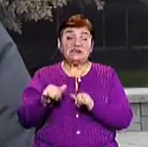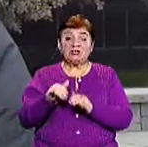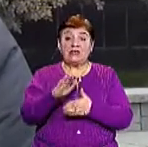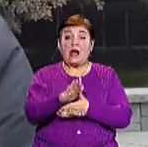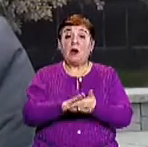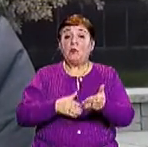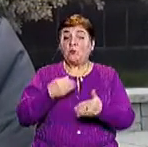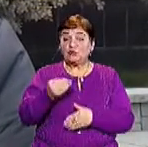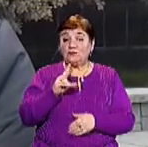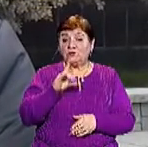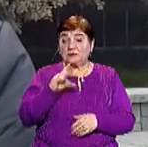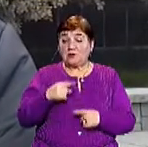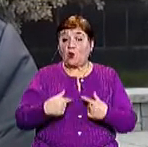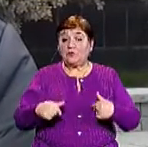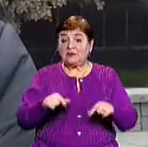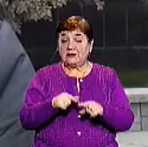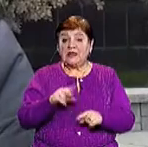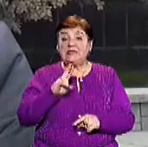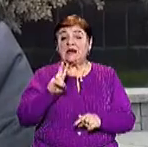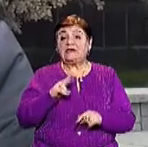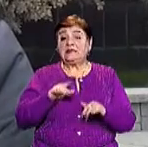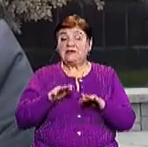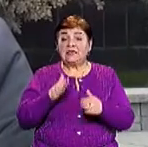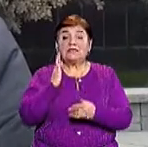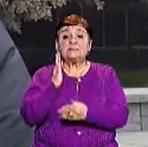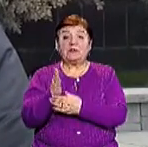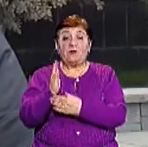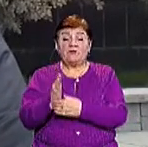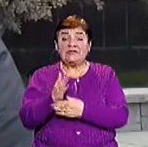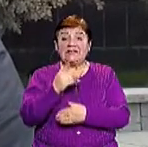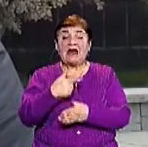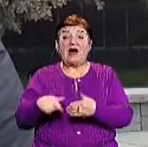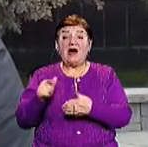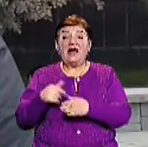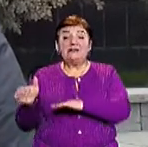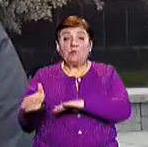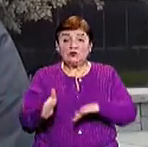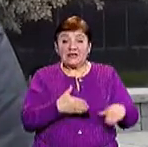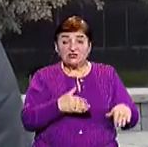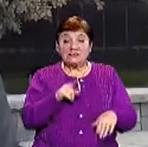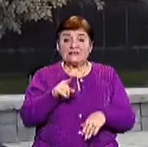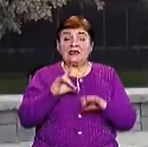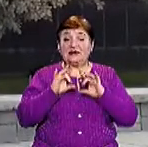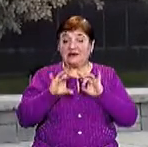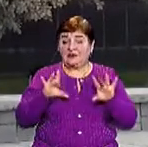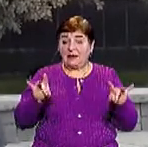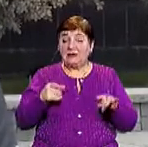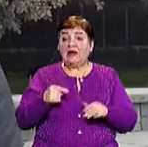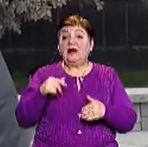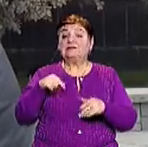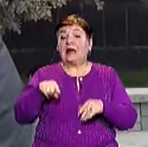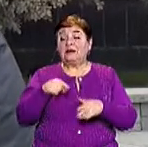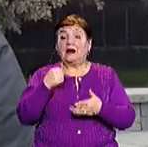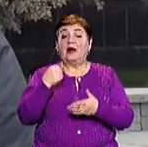шляхом заборони виконавчому комітету вживати будь-які дії, спрямовані на демонтаж даних рекламних носіїв. Дана